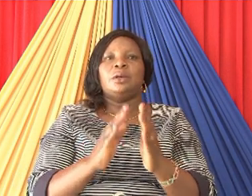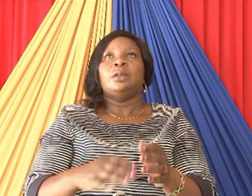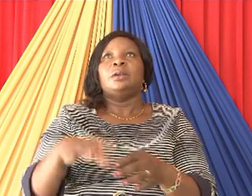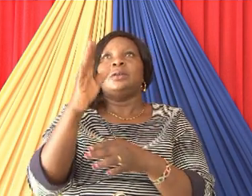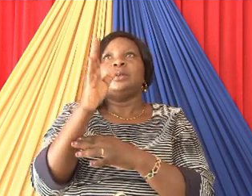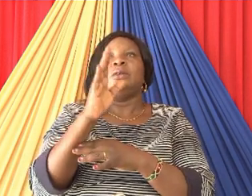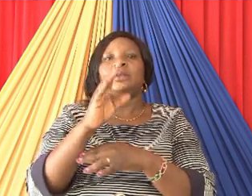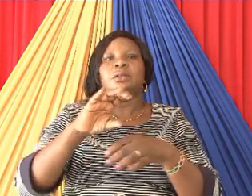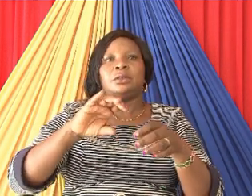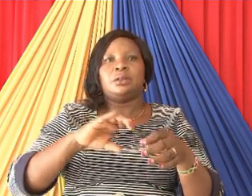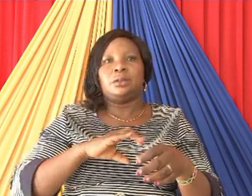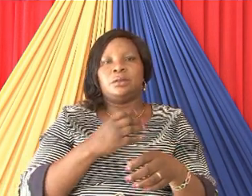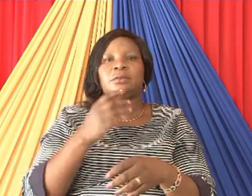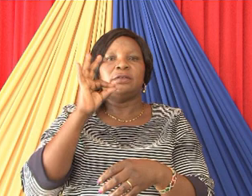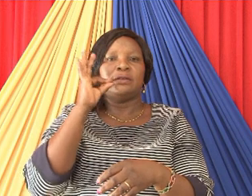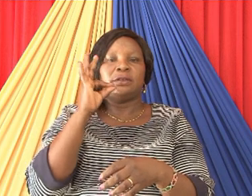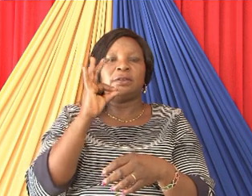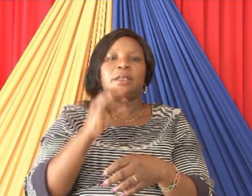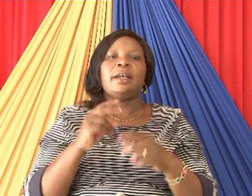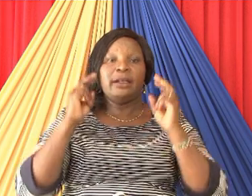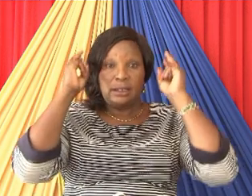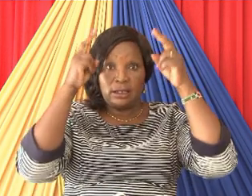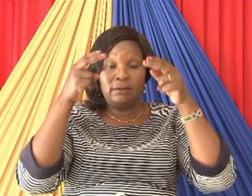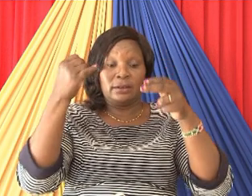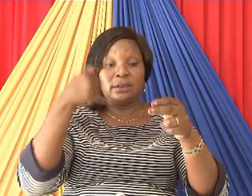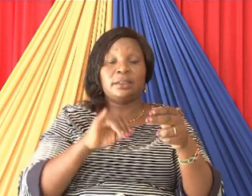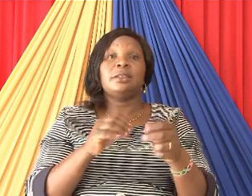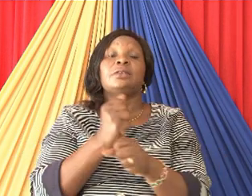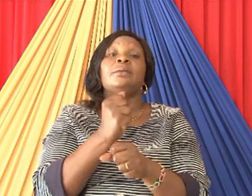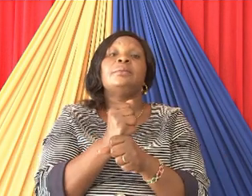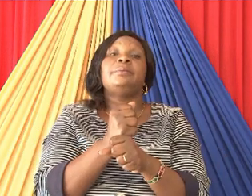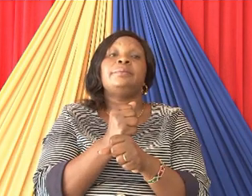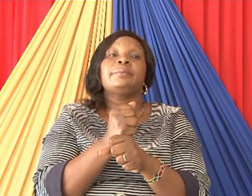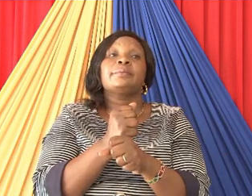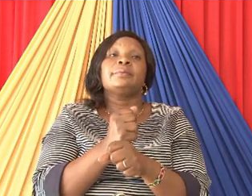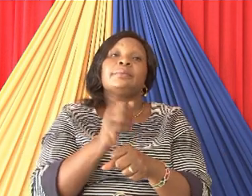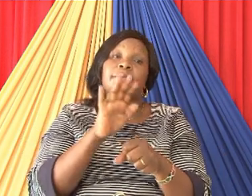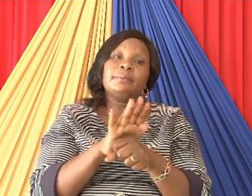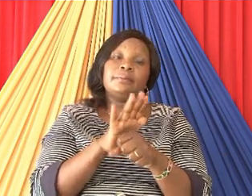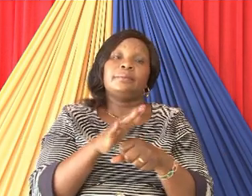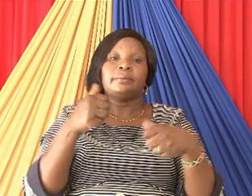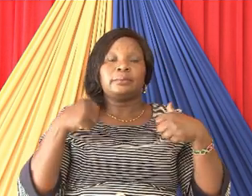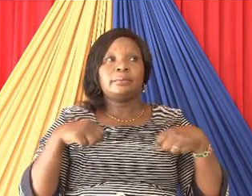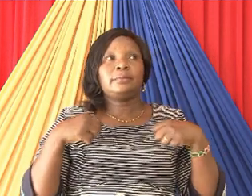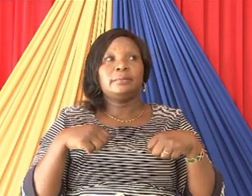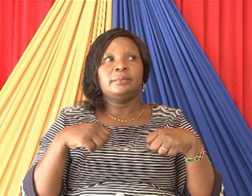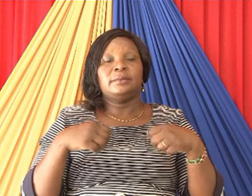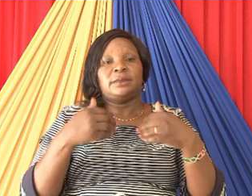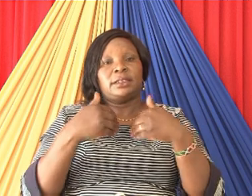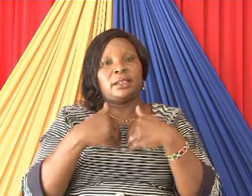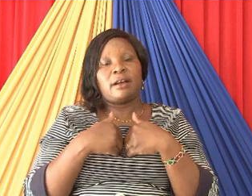Kwa maana tunajua naye shetani yu kazini. Watu wengi kulingana na moyo wako wamepata